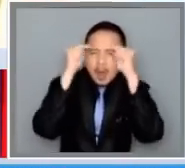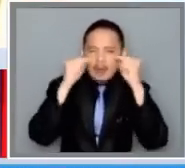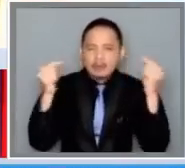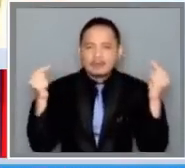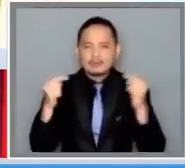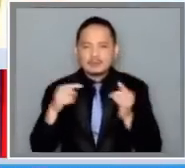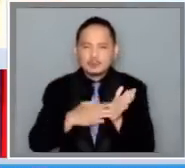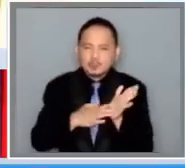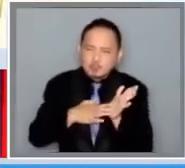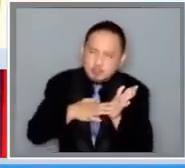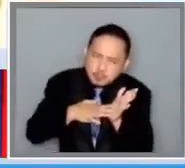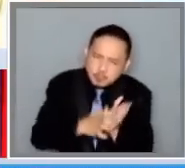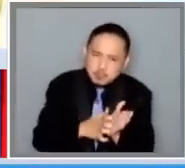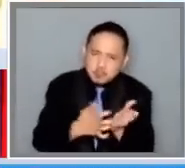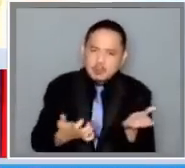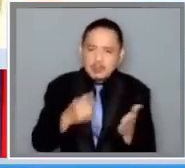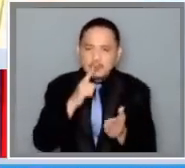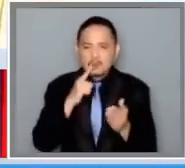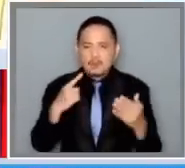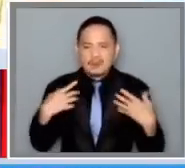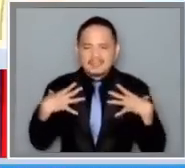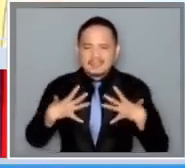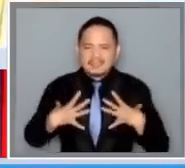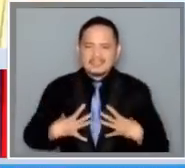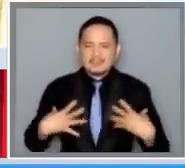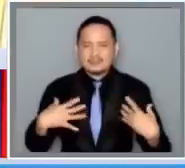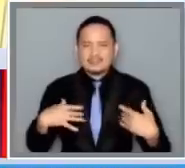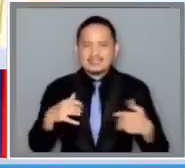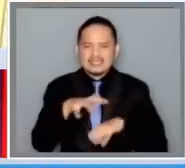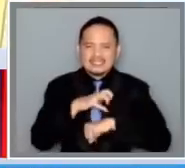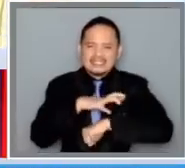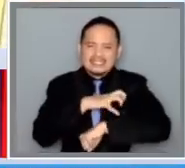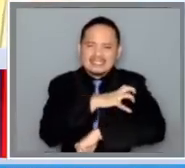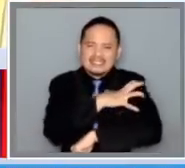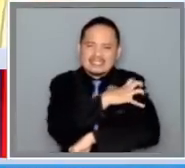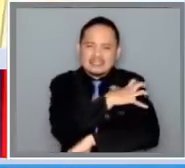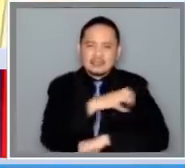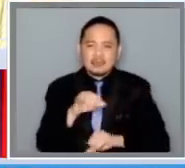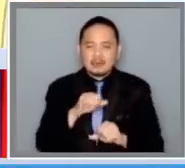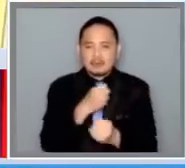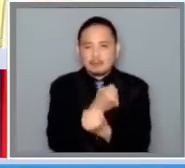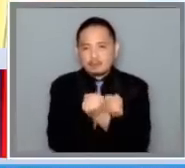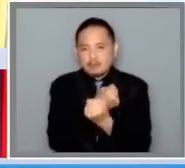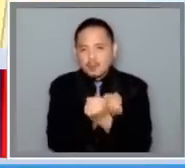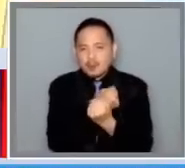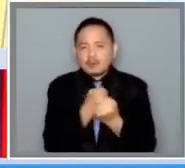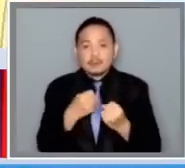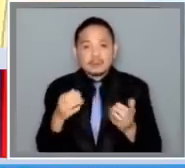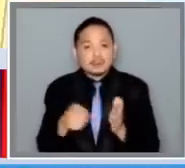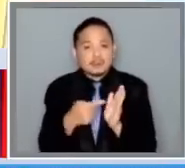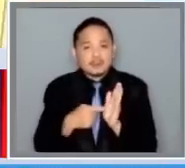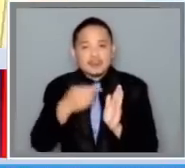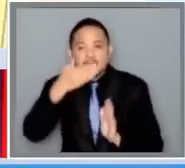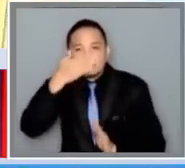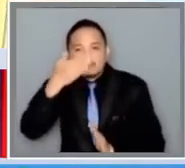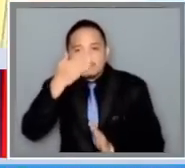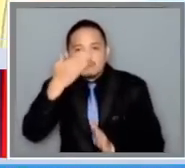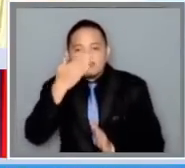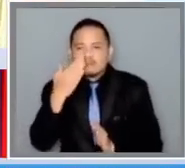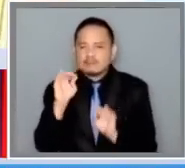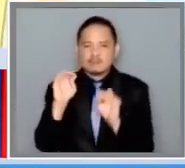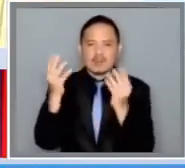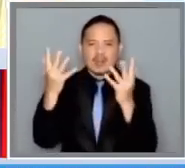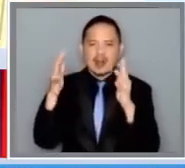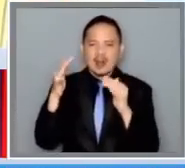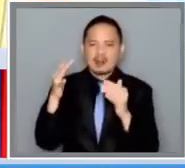ng katawan. Tuloy-tuloy na to sa ubo. Minsan meron pa rin problema sa pang-amoy. So, ang mga